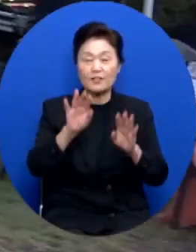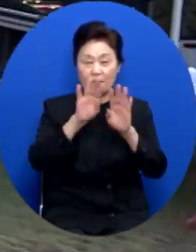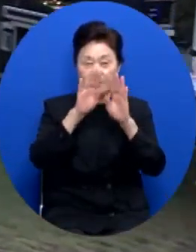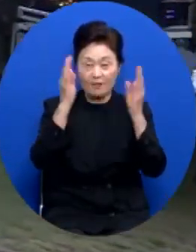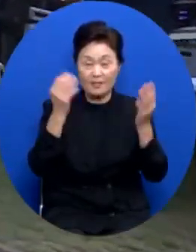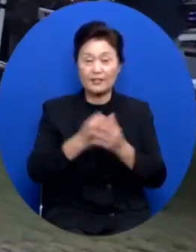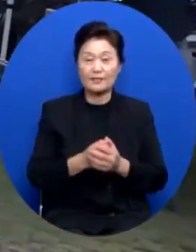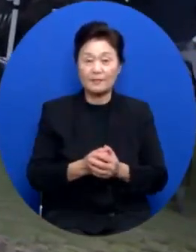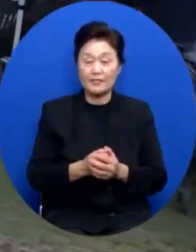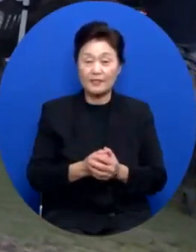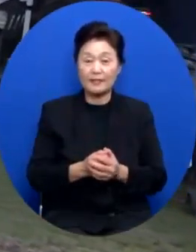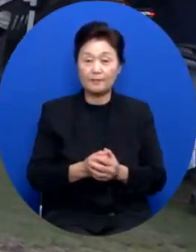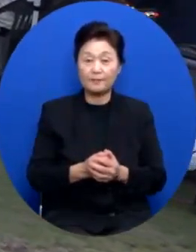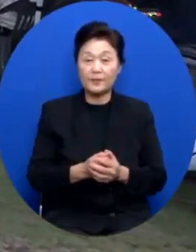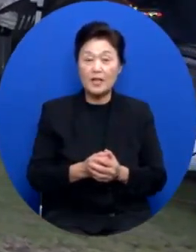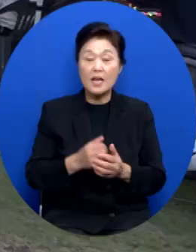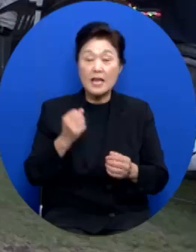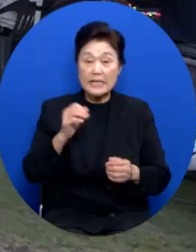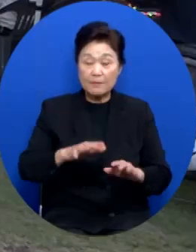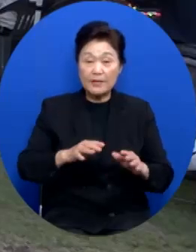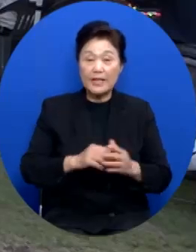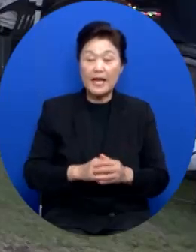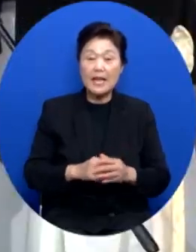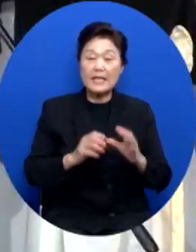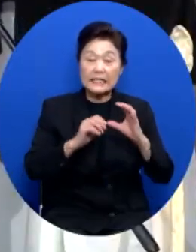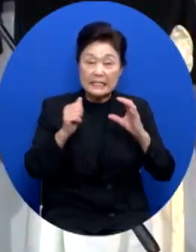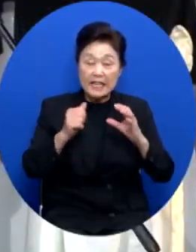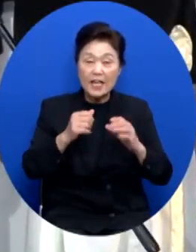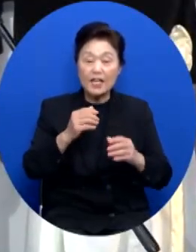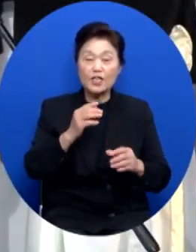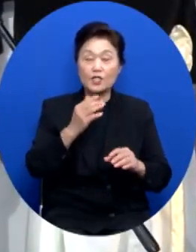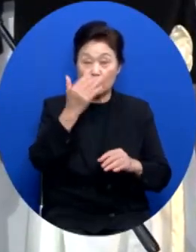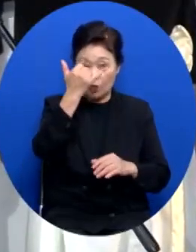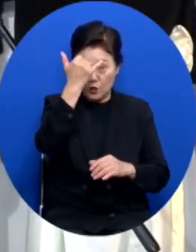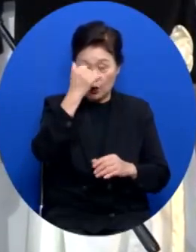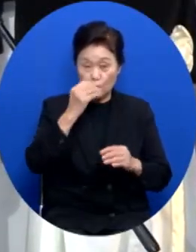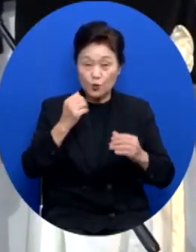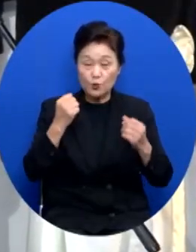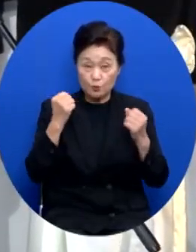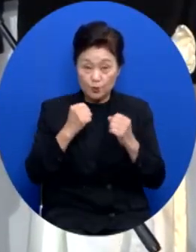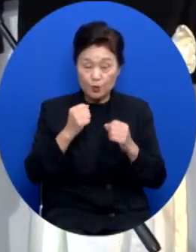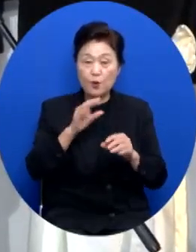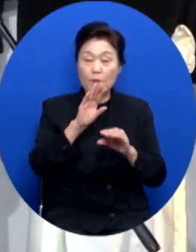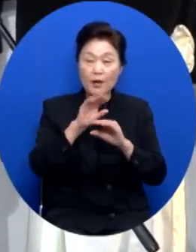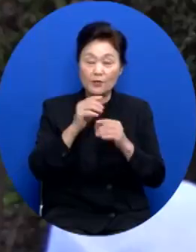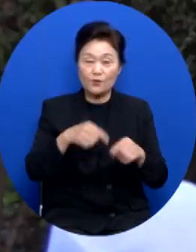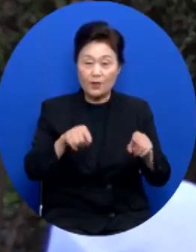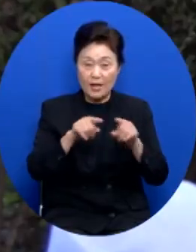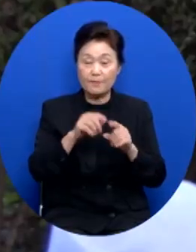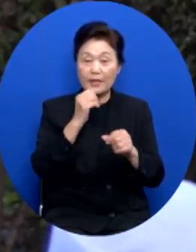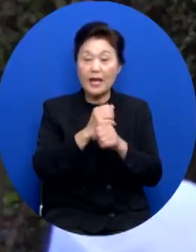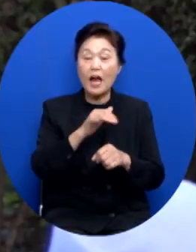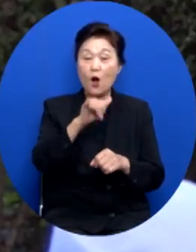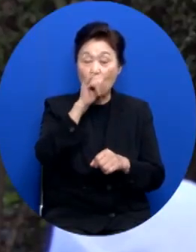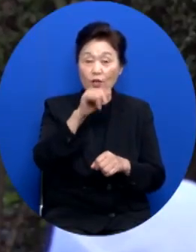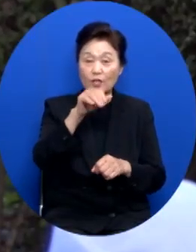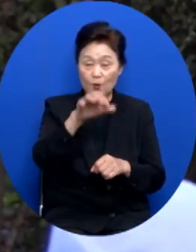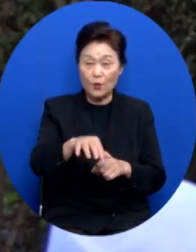기아 대책 서원 이사회가 주관하고 CTS 충북방송이 후원한 음악회에는 CTS